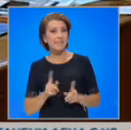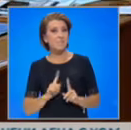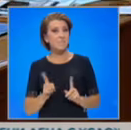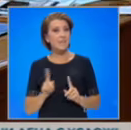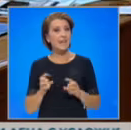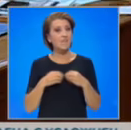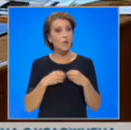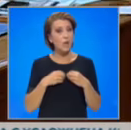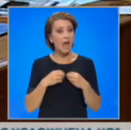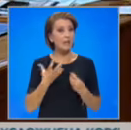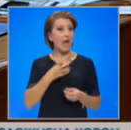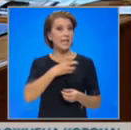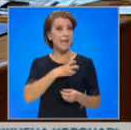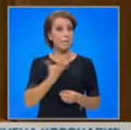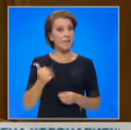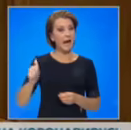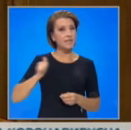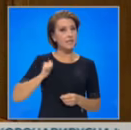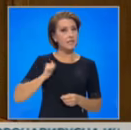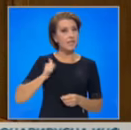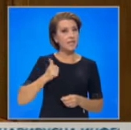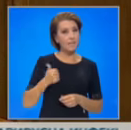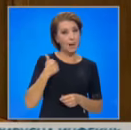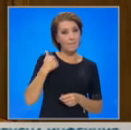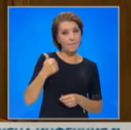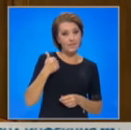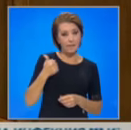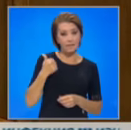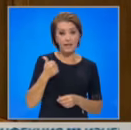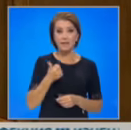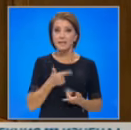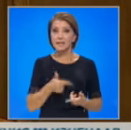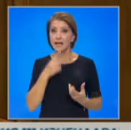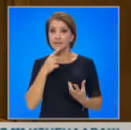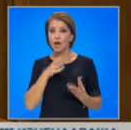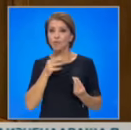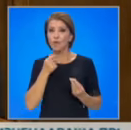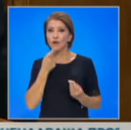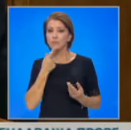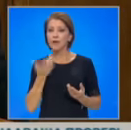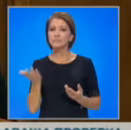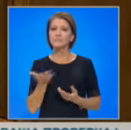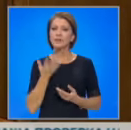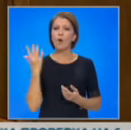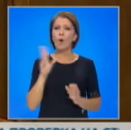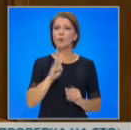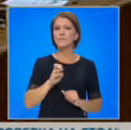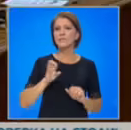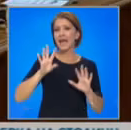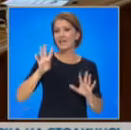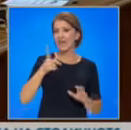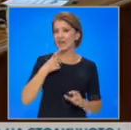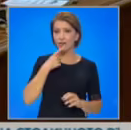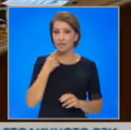ден за българската демокрация, както се говореше в зората на след 89-та година, за да лъснат връзките между